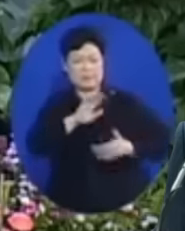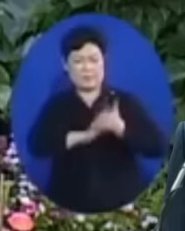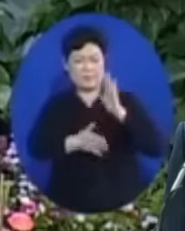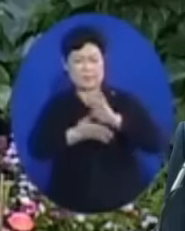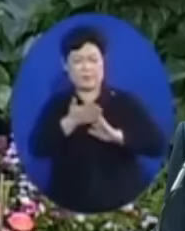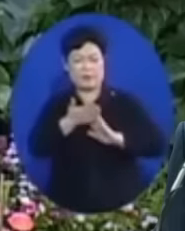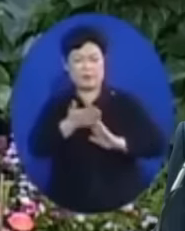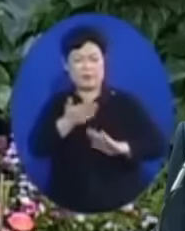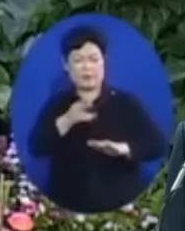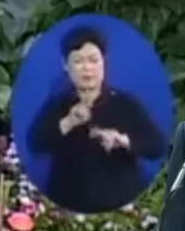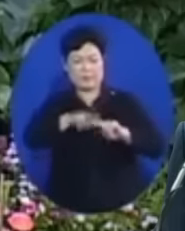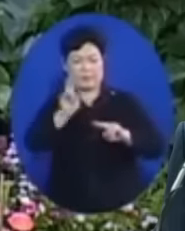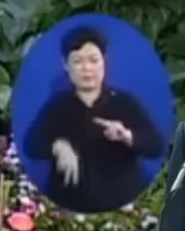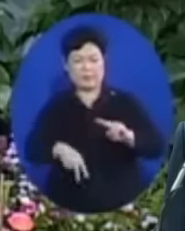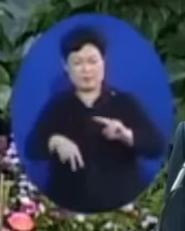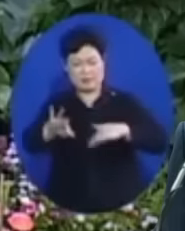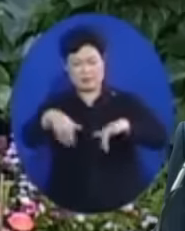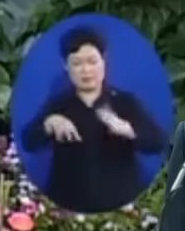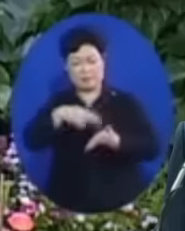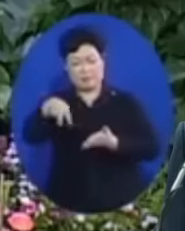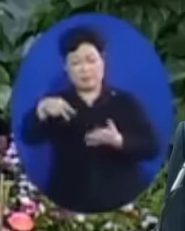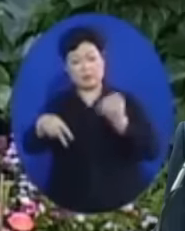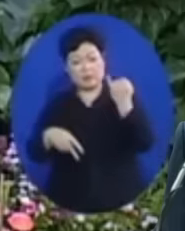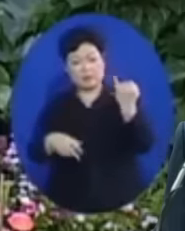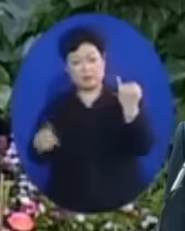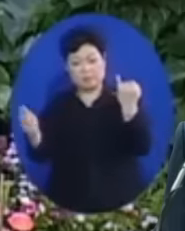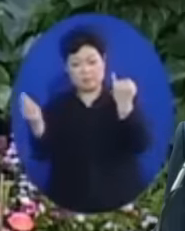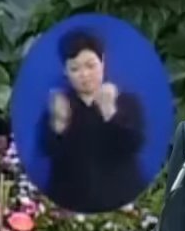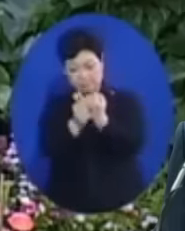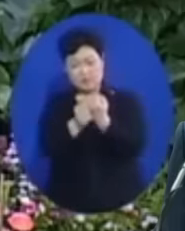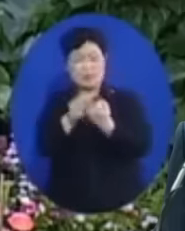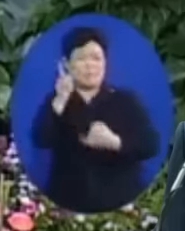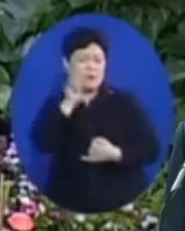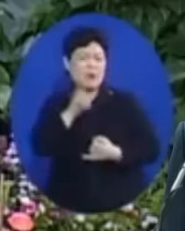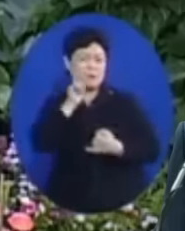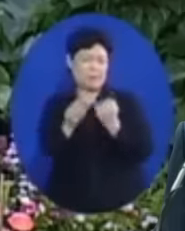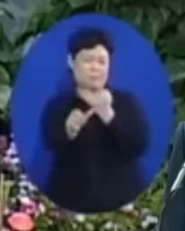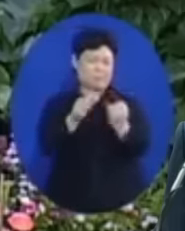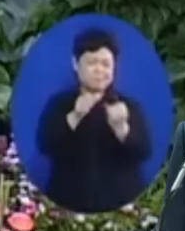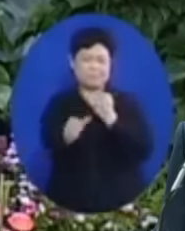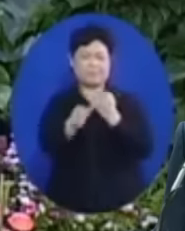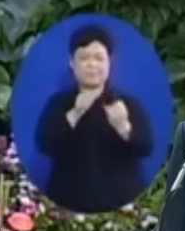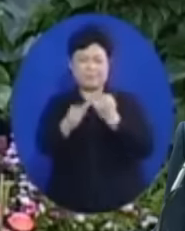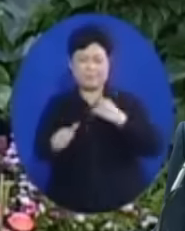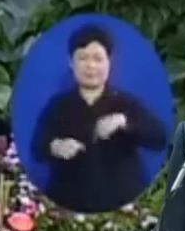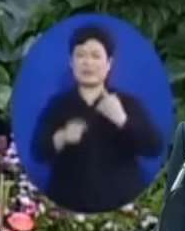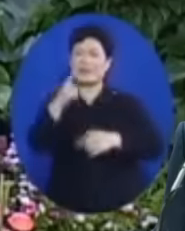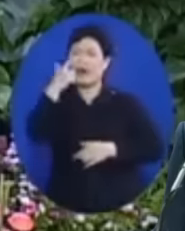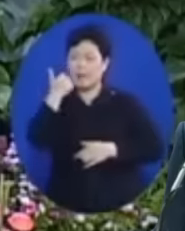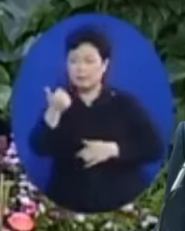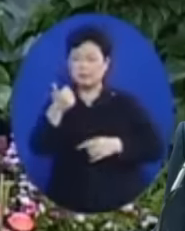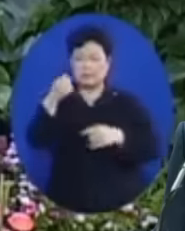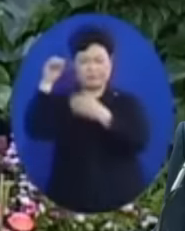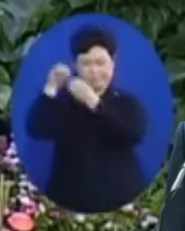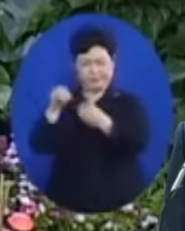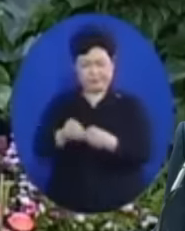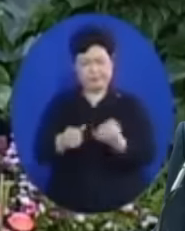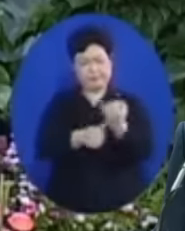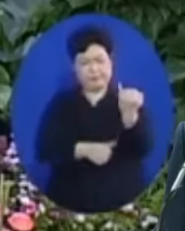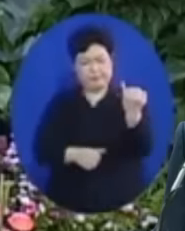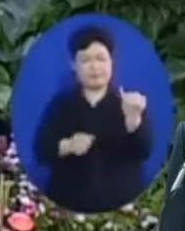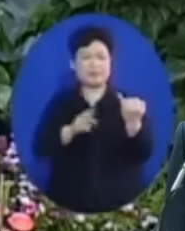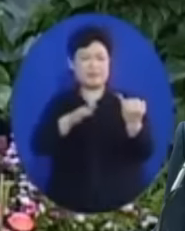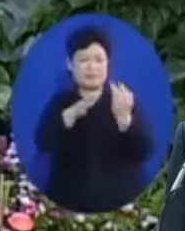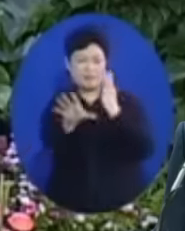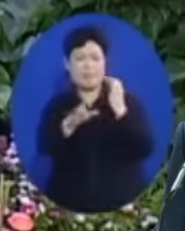길거리를 떠돌아다니다가 한 여인을 만나 결혼했지만 이들은 날마다 부부싸움을 했습니다. 그는 자신의 아버지가 했던 것처럼 아내에게 거친